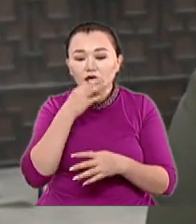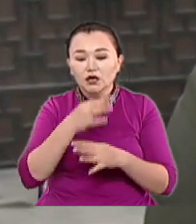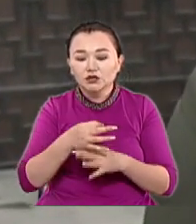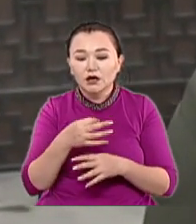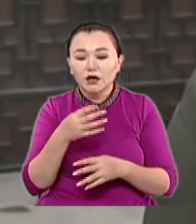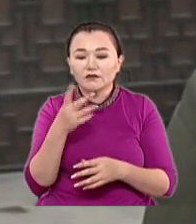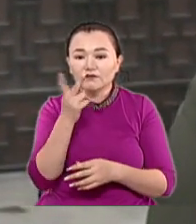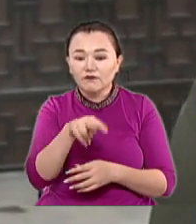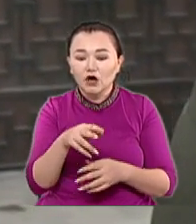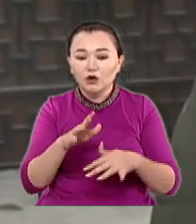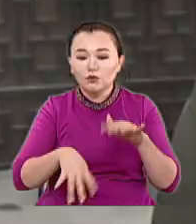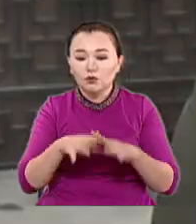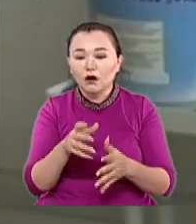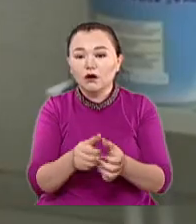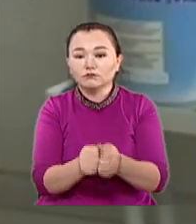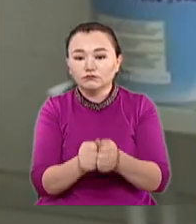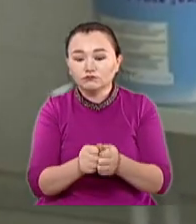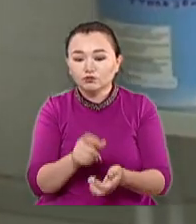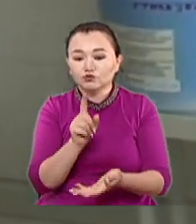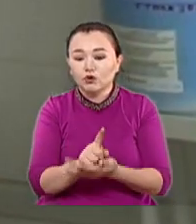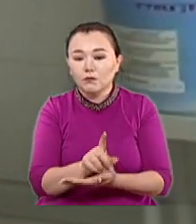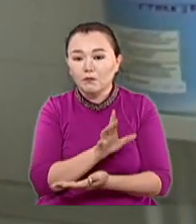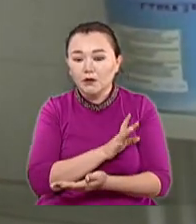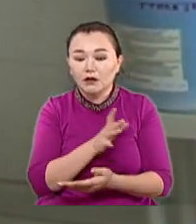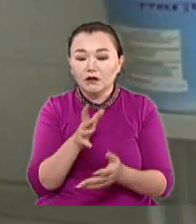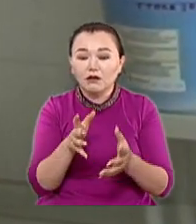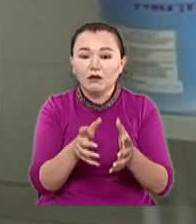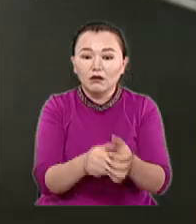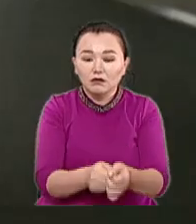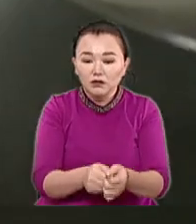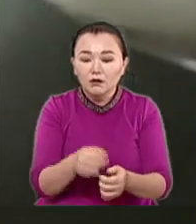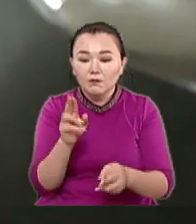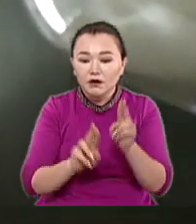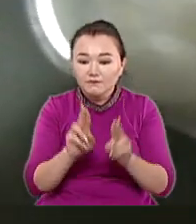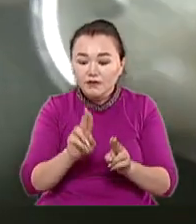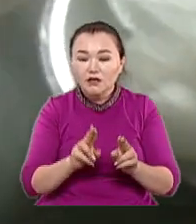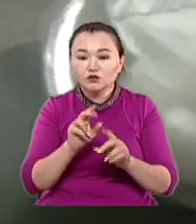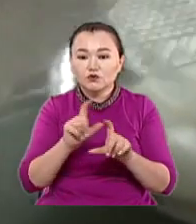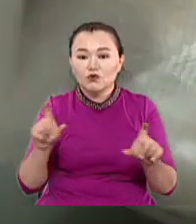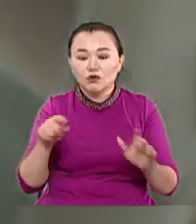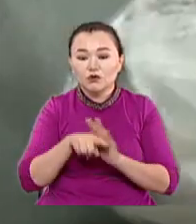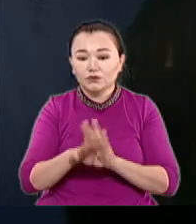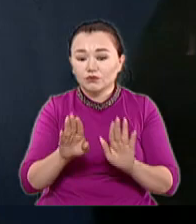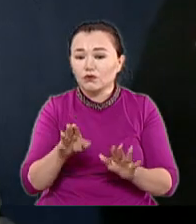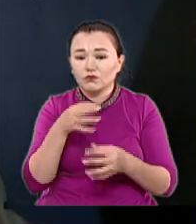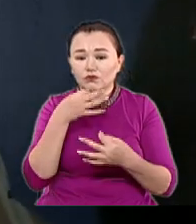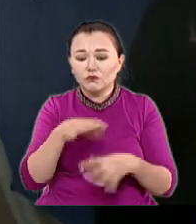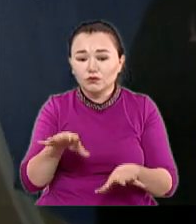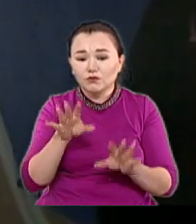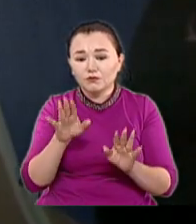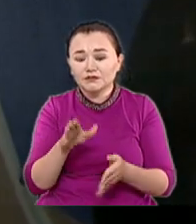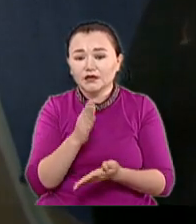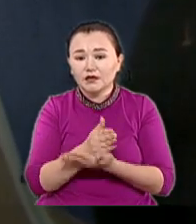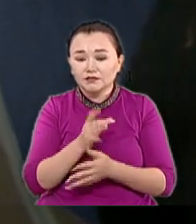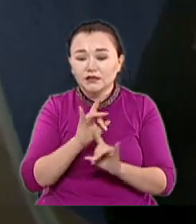Екі қолмен амандасып жүрсің деп. Бірақ қос қолдап амандасу ережесі мектеп ауласында ғана емес, көрген жерде жүреді дейді